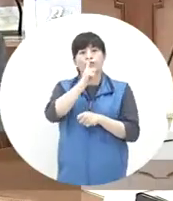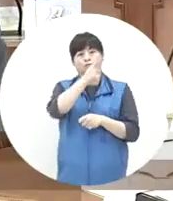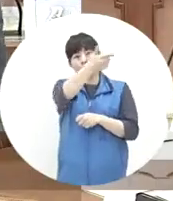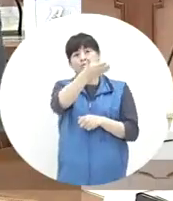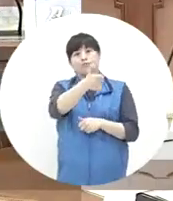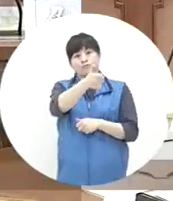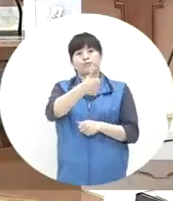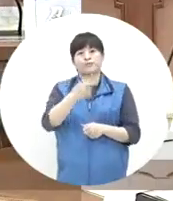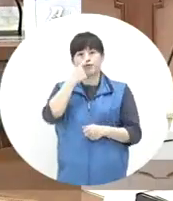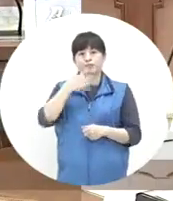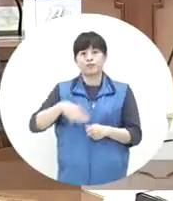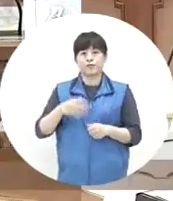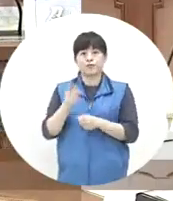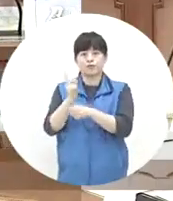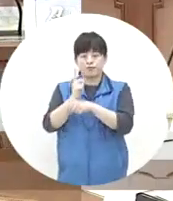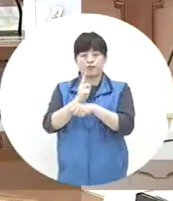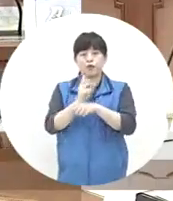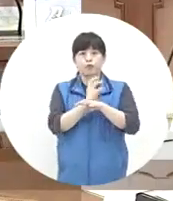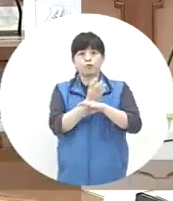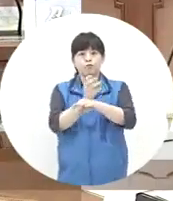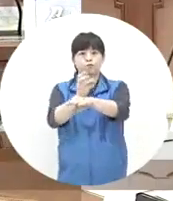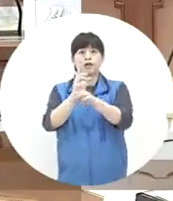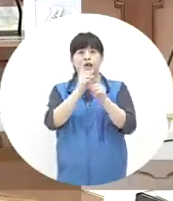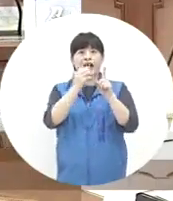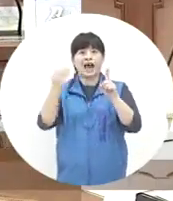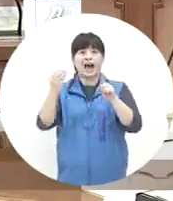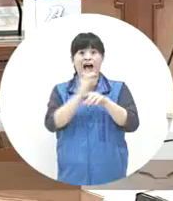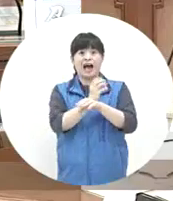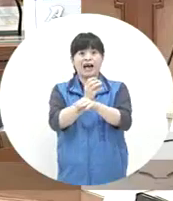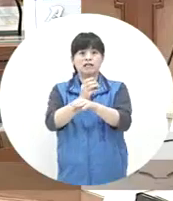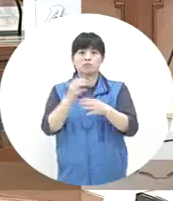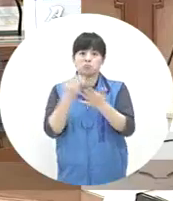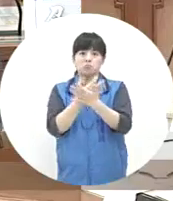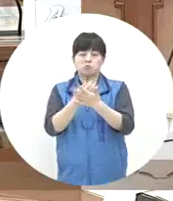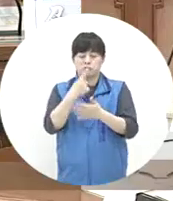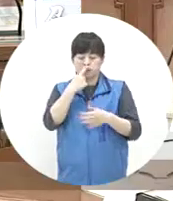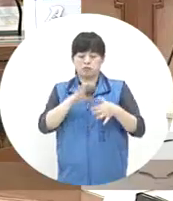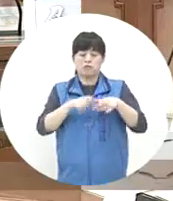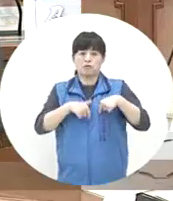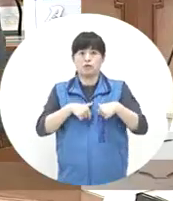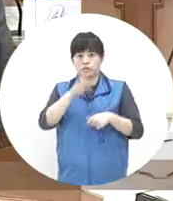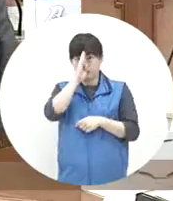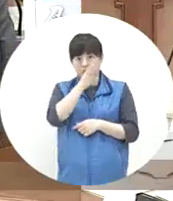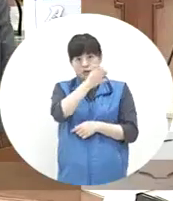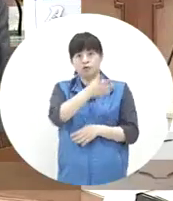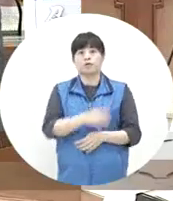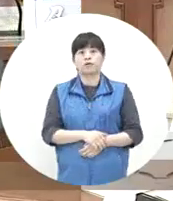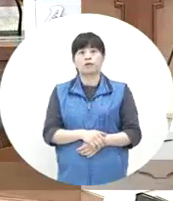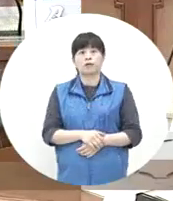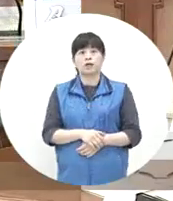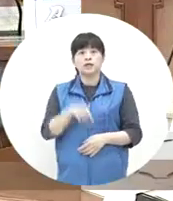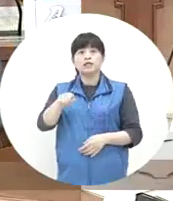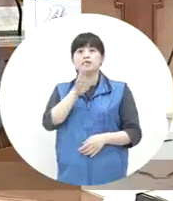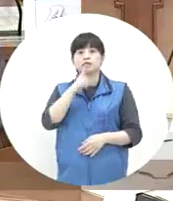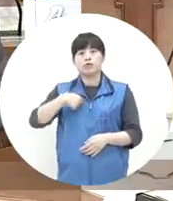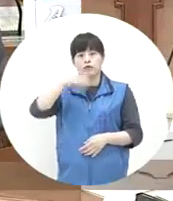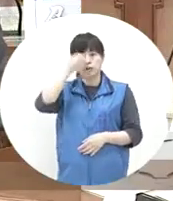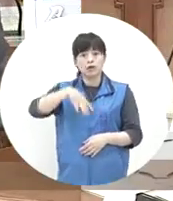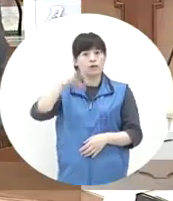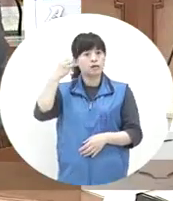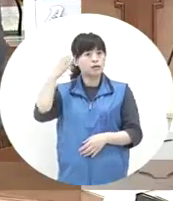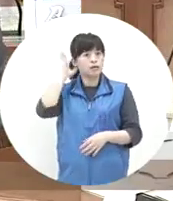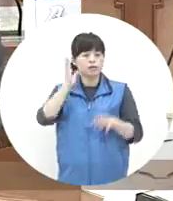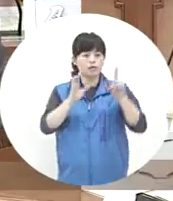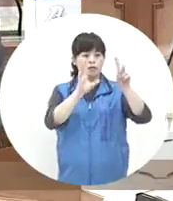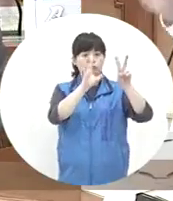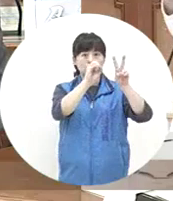是我知道我们救护车能量确实是很紧绷哈，这个我非常关心。请问一下，这个是我看的新闻，是2022年